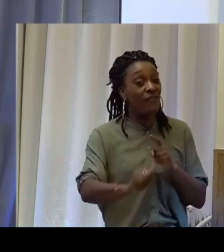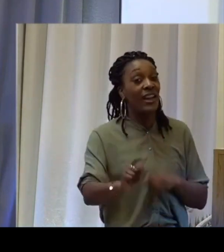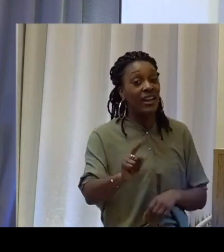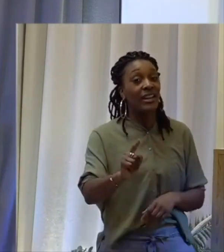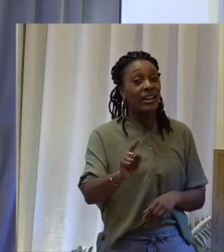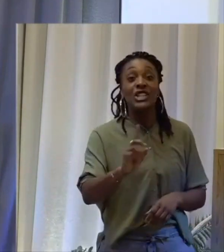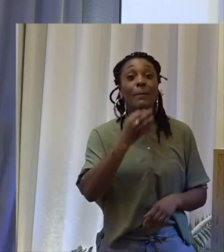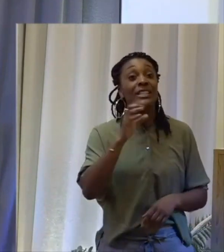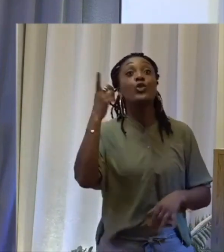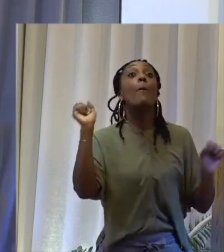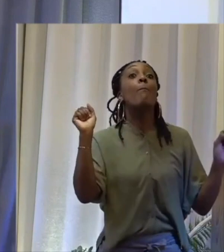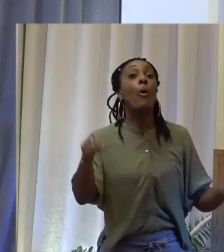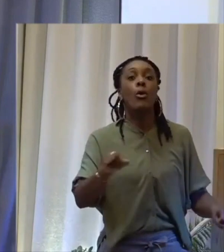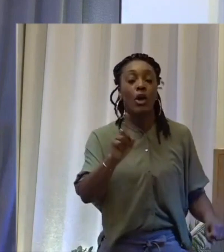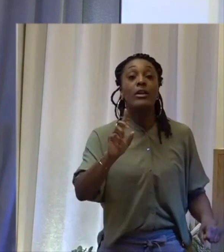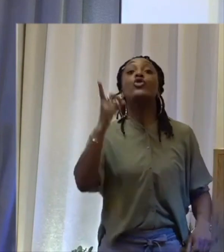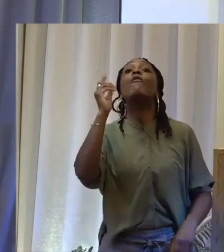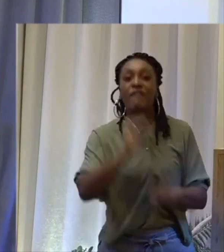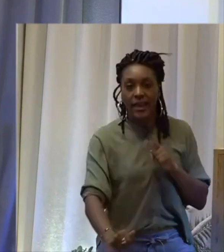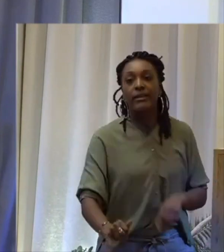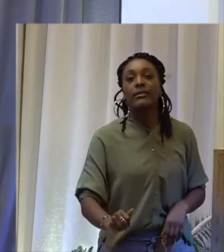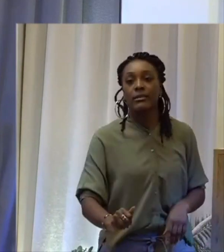Je ne dis pas il peut le faire, je dis il va le faire.